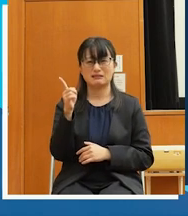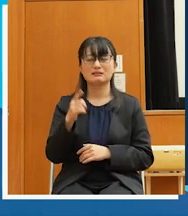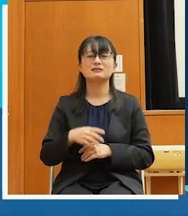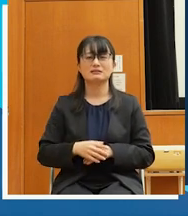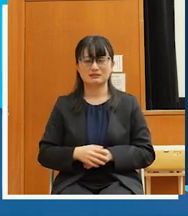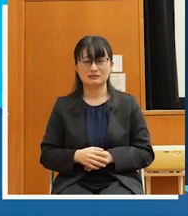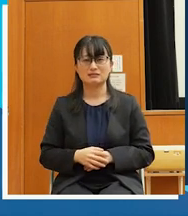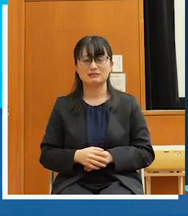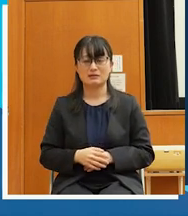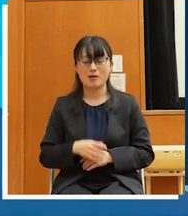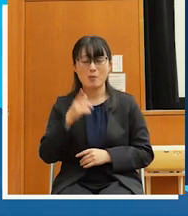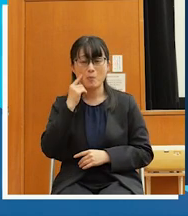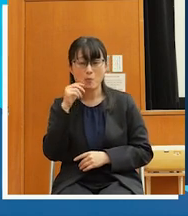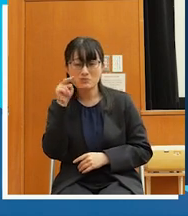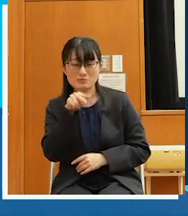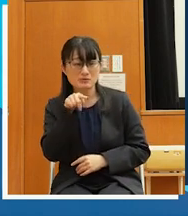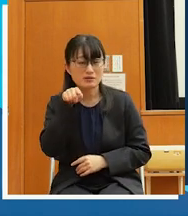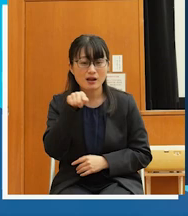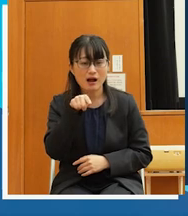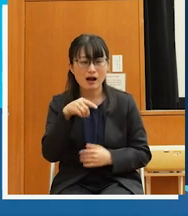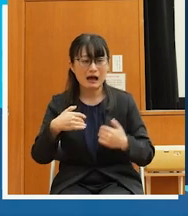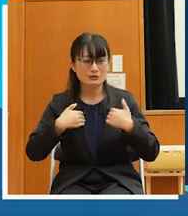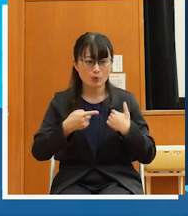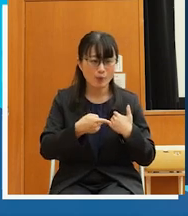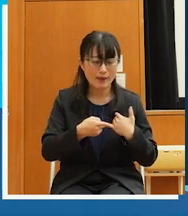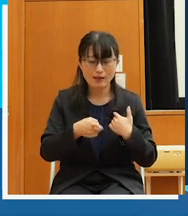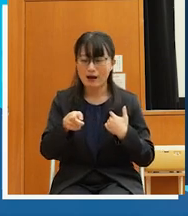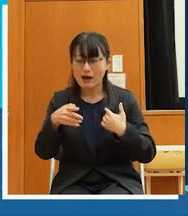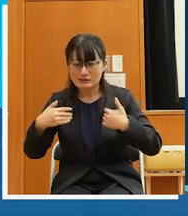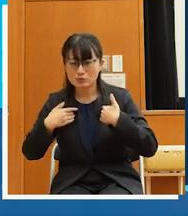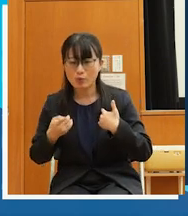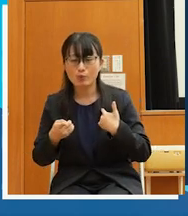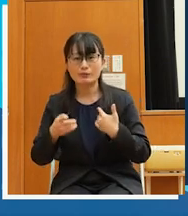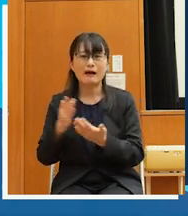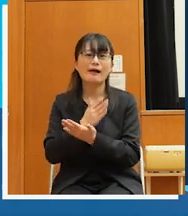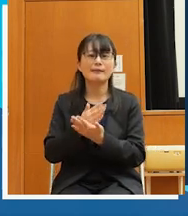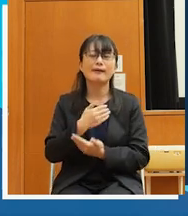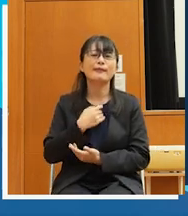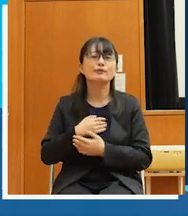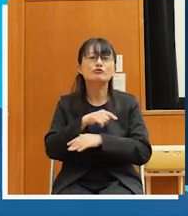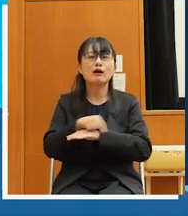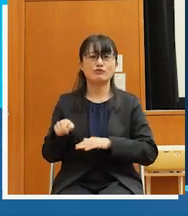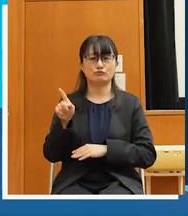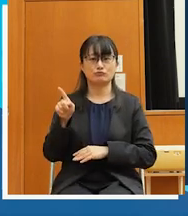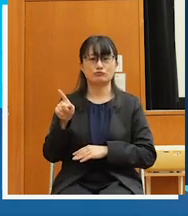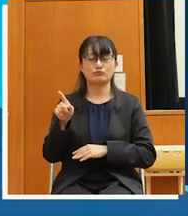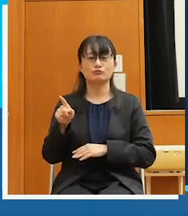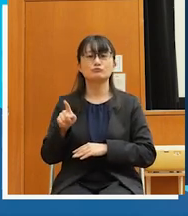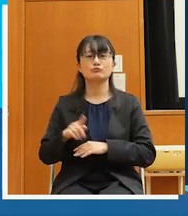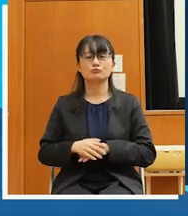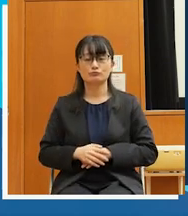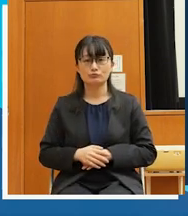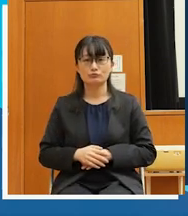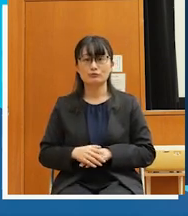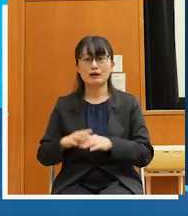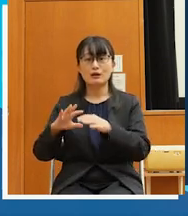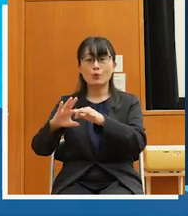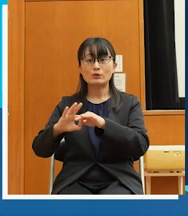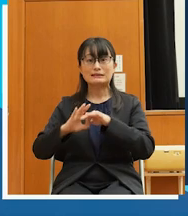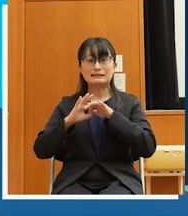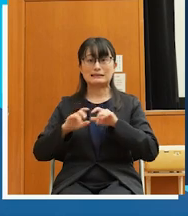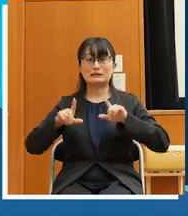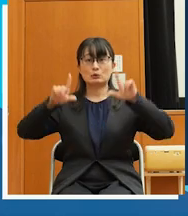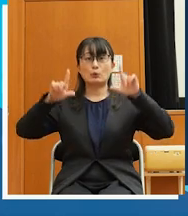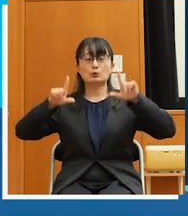ば何をしなきゃいけないかと自然に分かるはずなんですねそれに目をさえでなんでここで東京でえ方向が